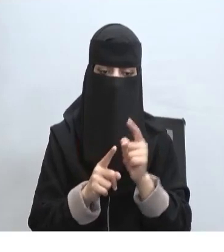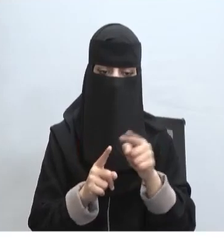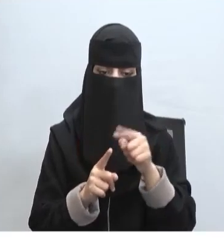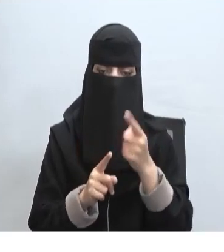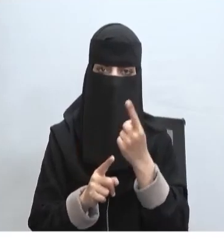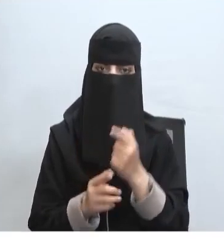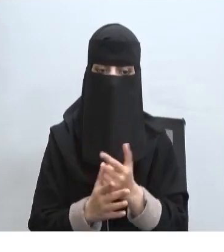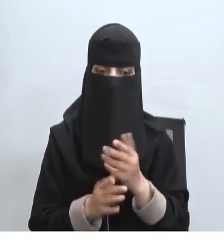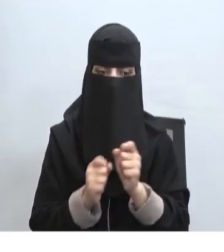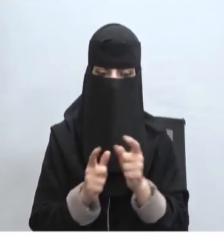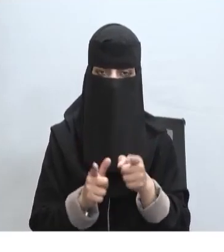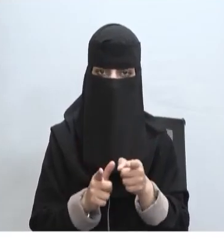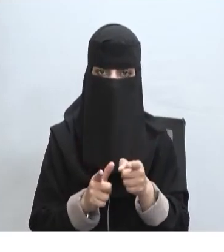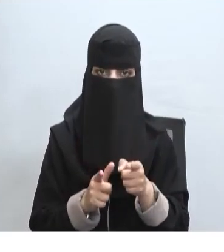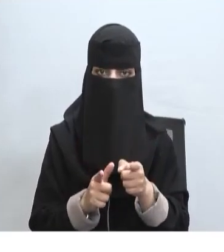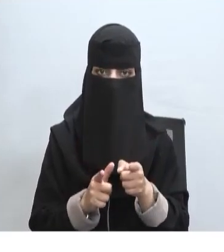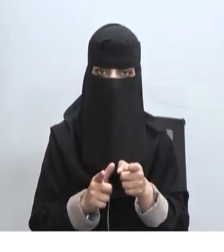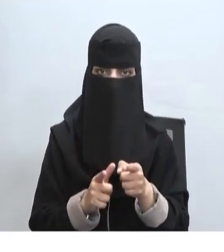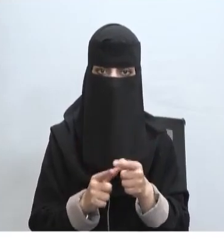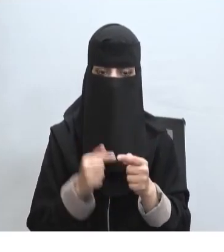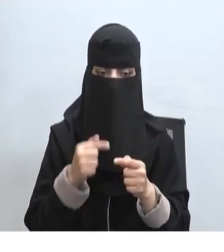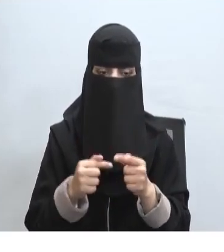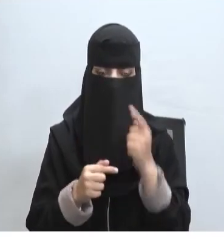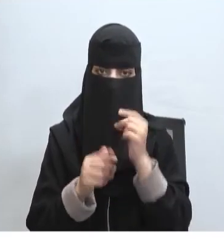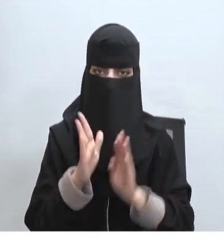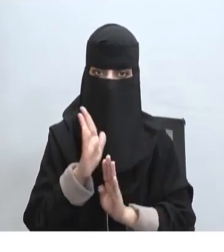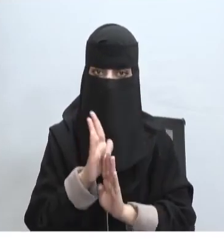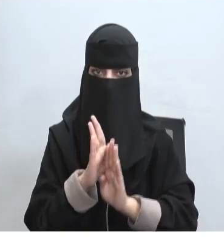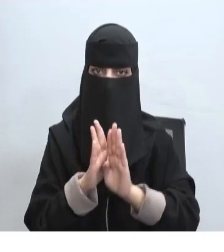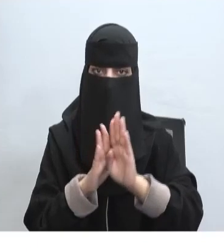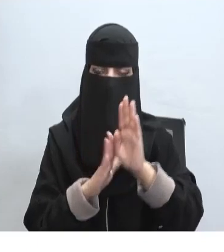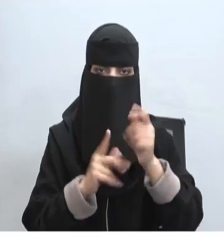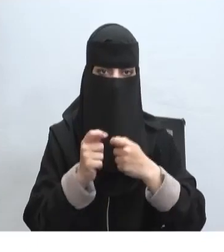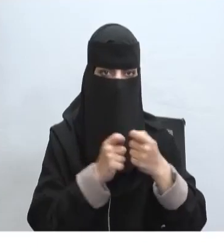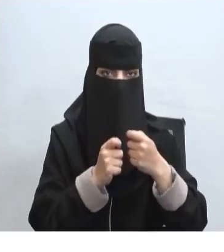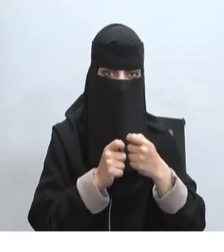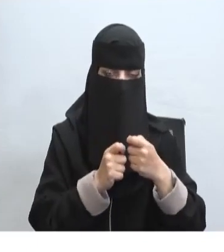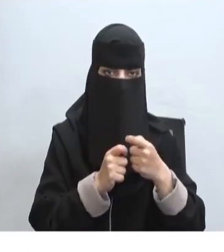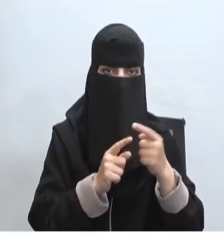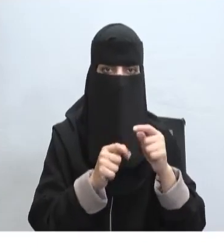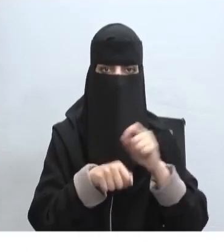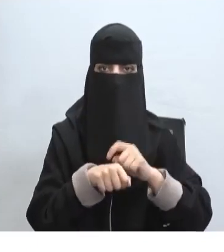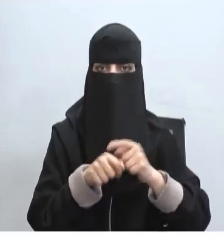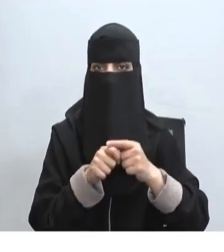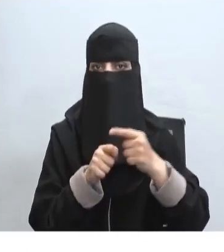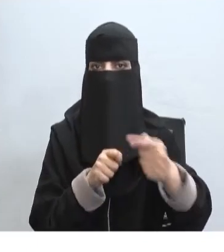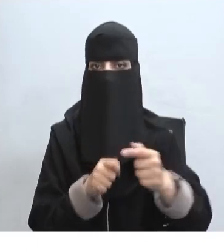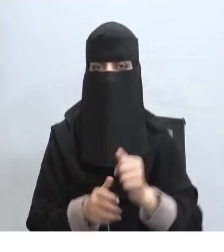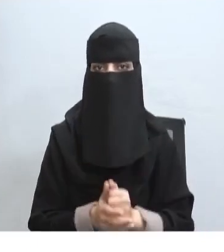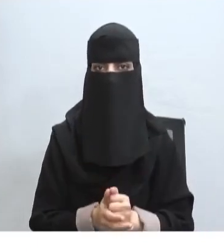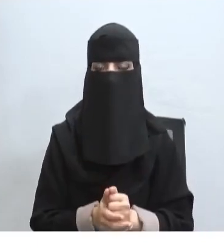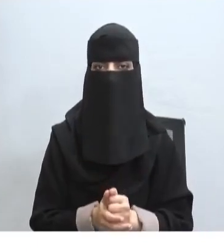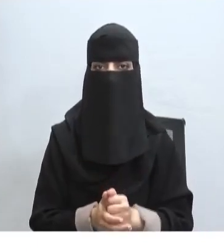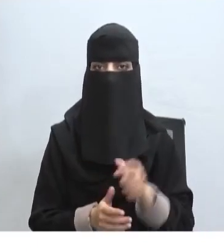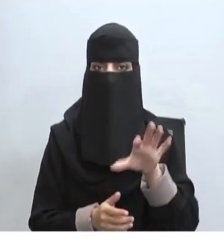17.1% بال بالسالب فقد ارتفعت قيمه استثماراتك على المدى الطويل نلاحظ هنا انه في